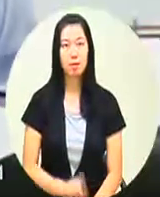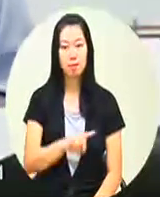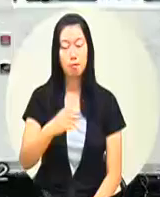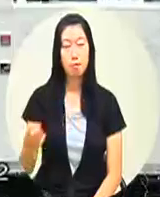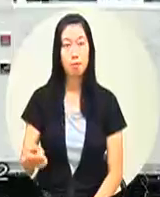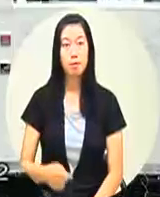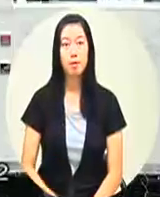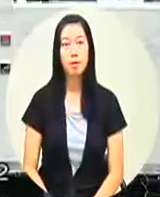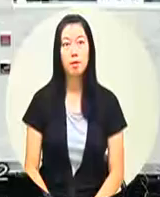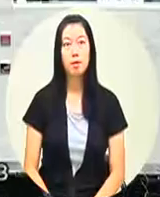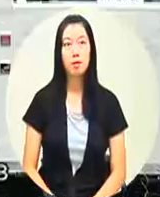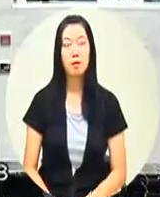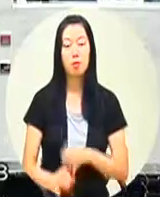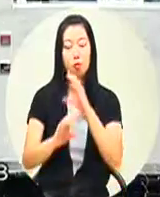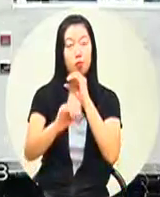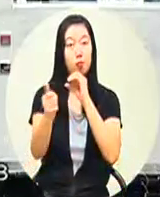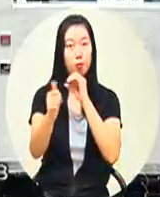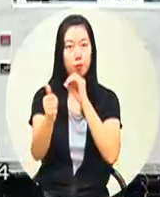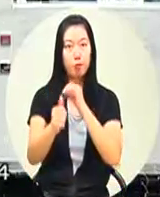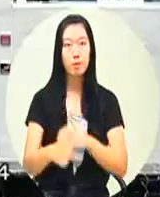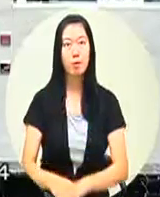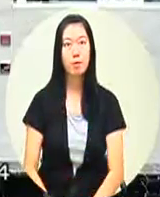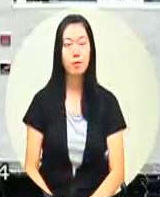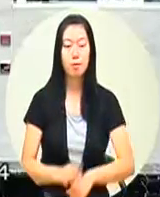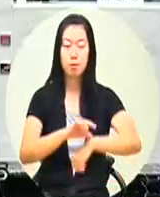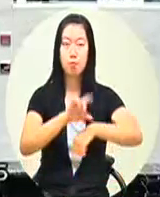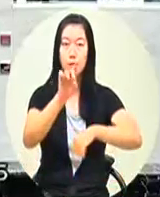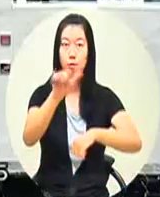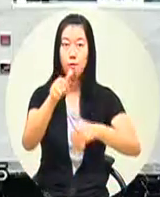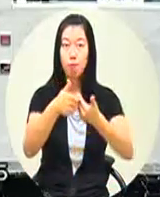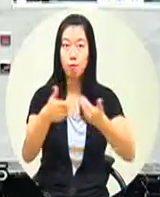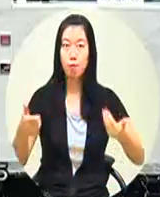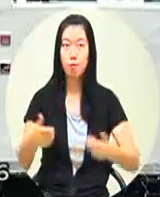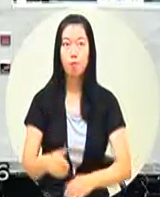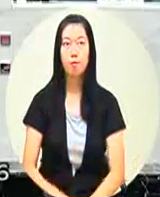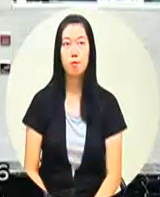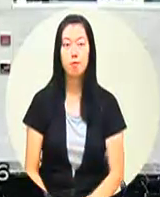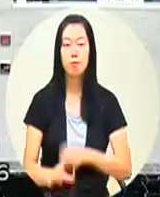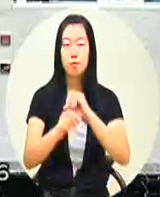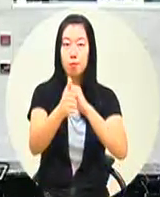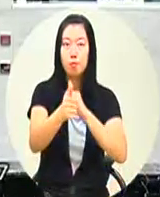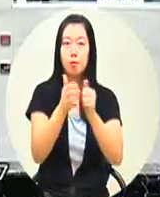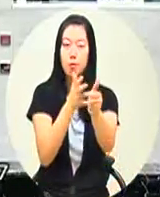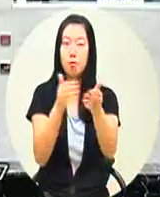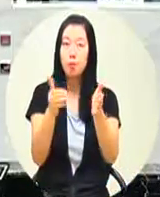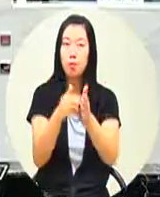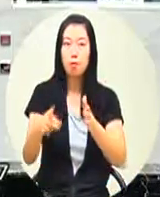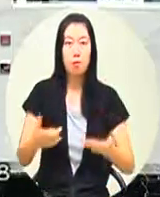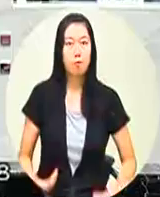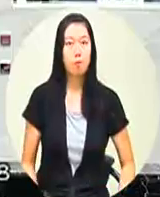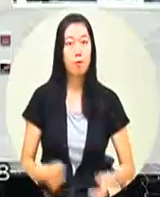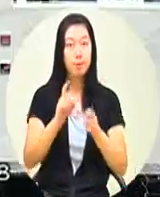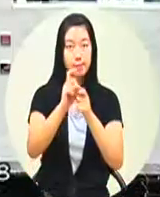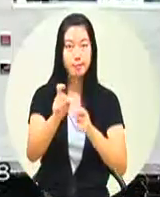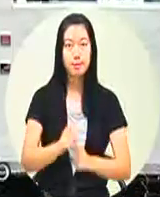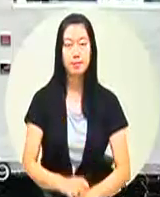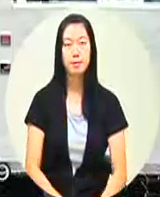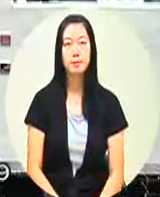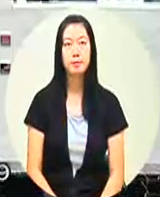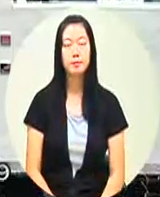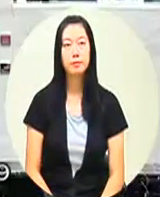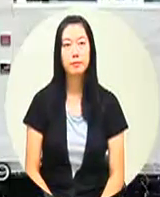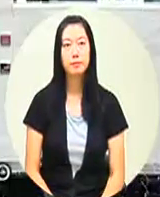下来请萧永达议员质询，时间15分钟，萧永达议员质询完毕，休息10分钟。